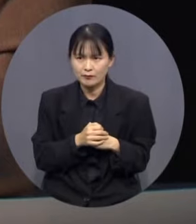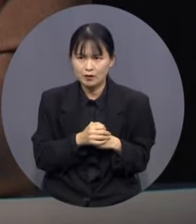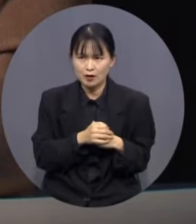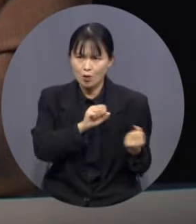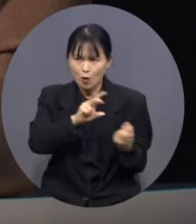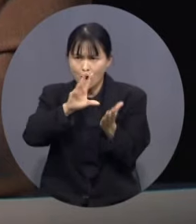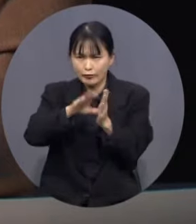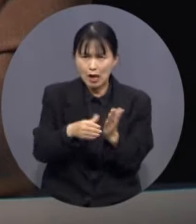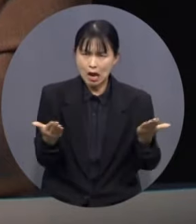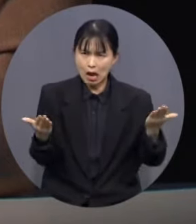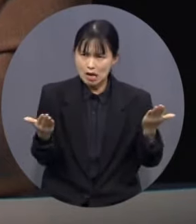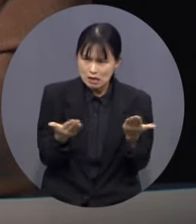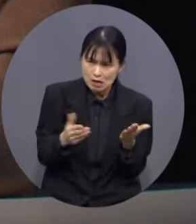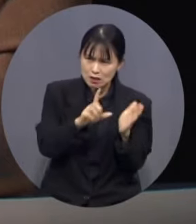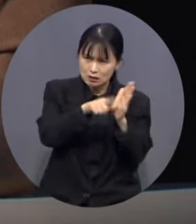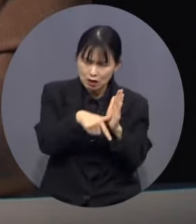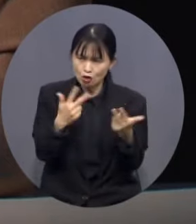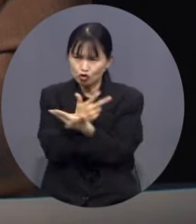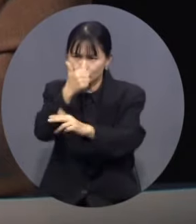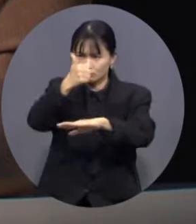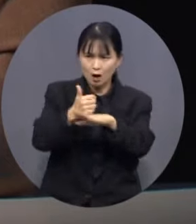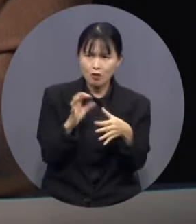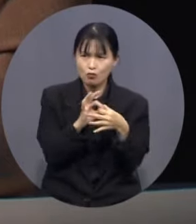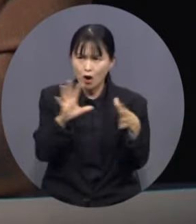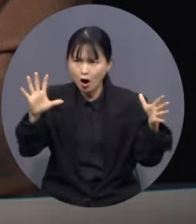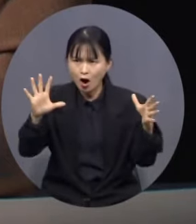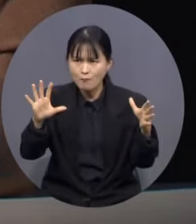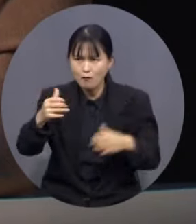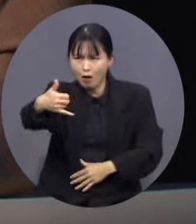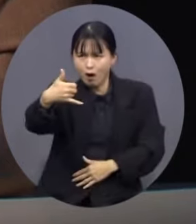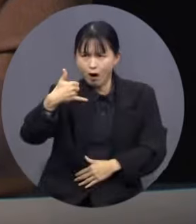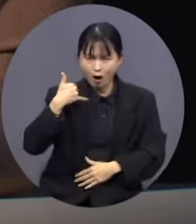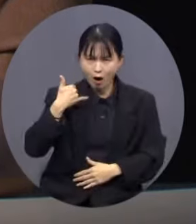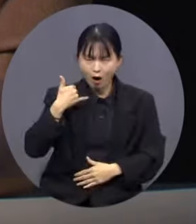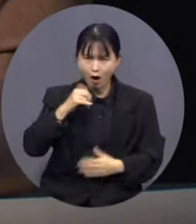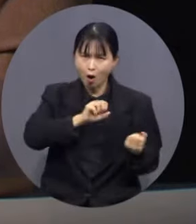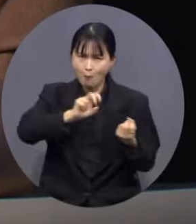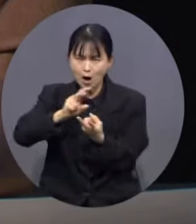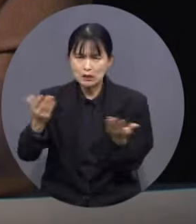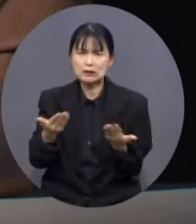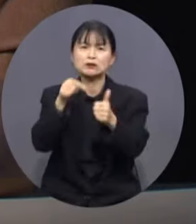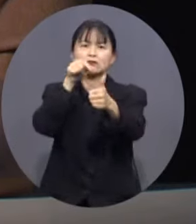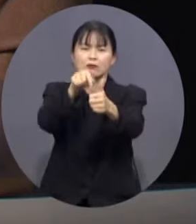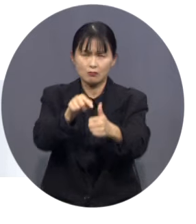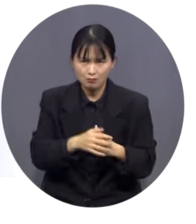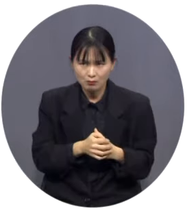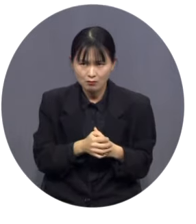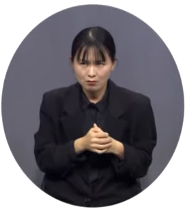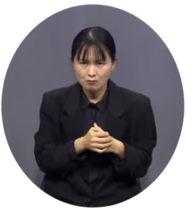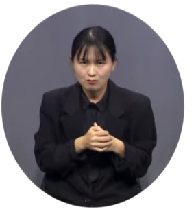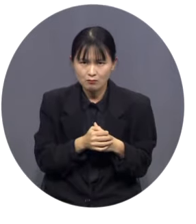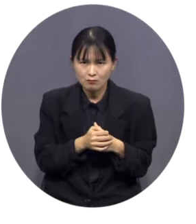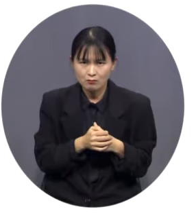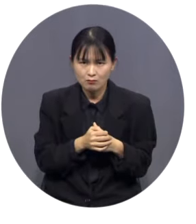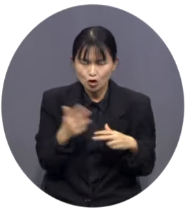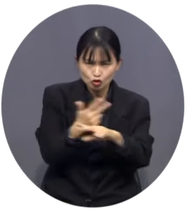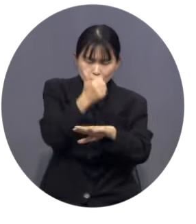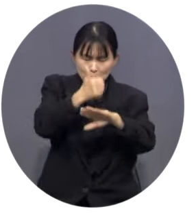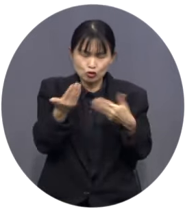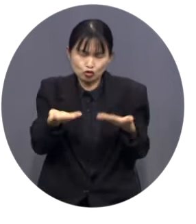업무 시간이든 뭐 주말이든 그거와 상관없이 연락이 와가지고 그런 배달 업무를 수행하게 됐습니다.